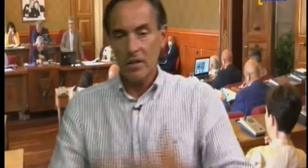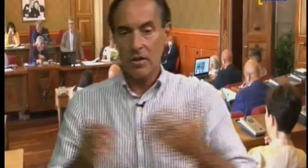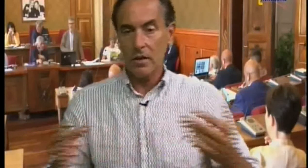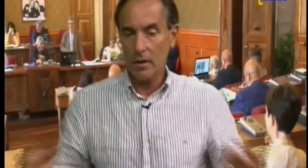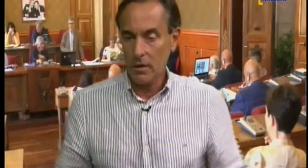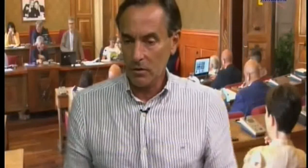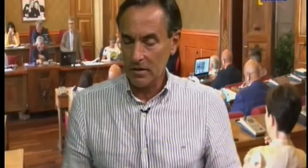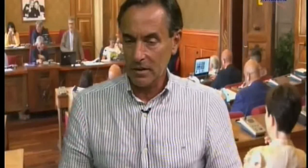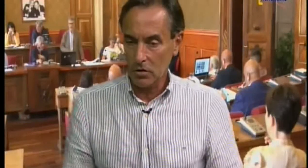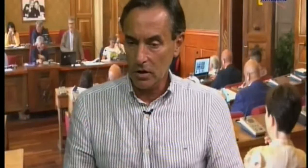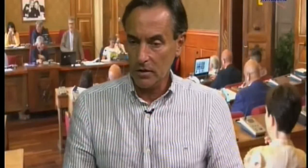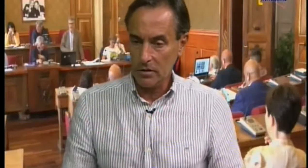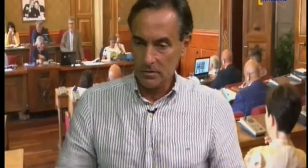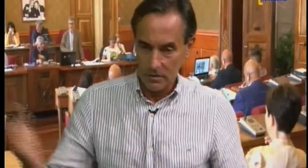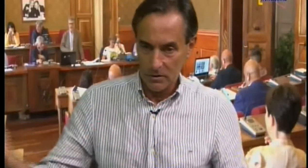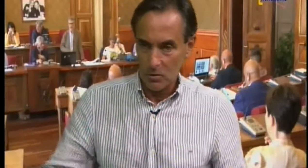l'errore 10 anni, quando è stato